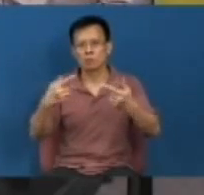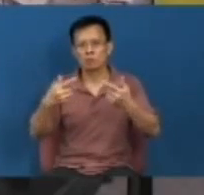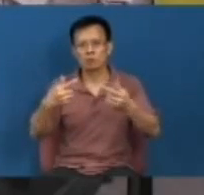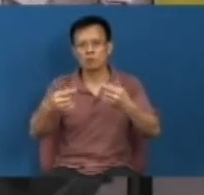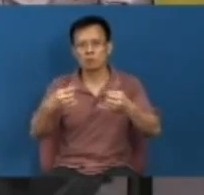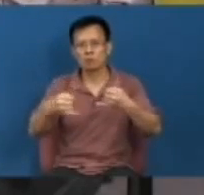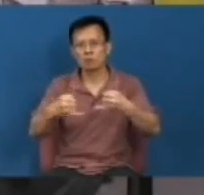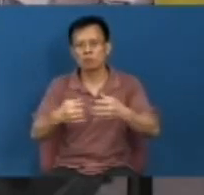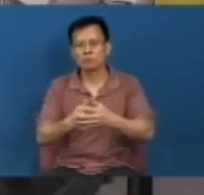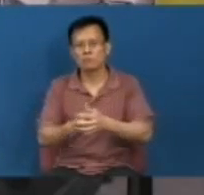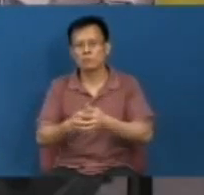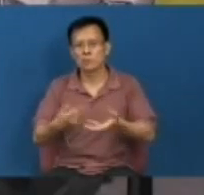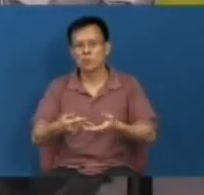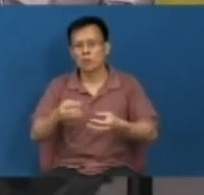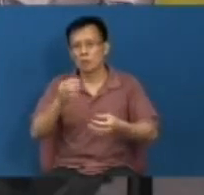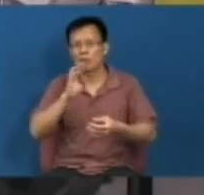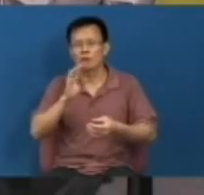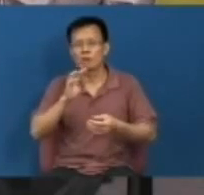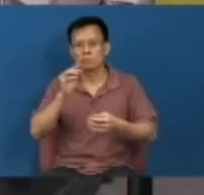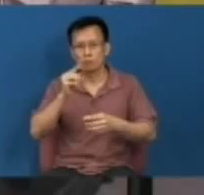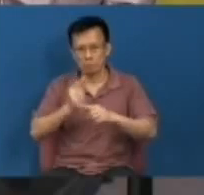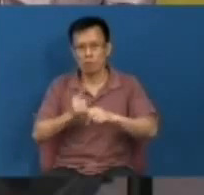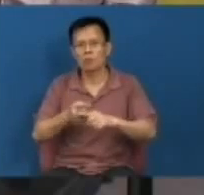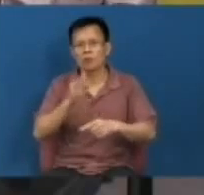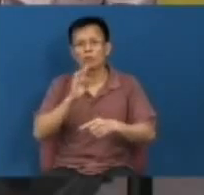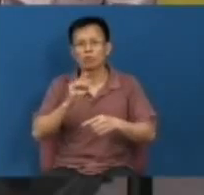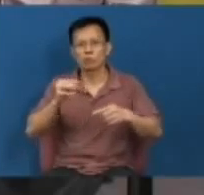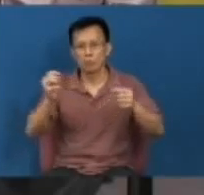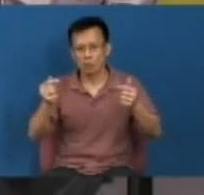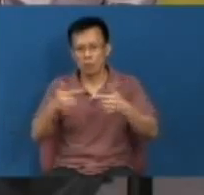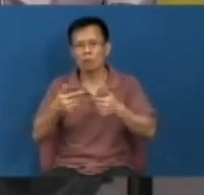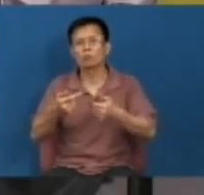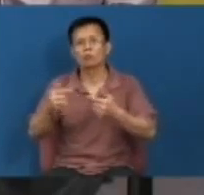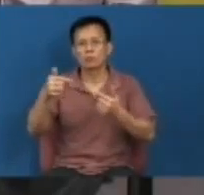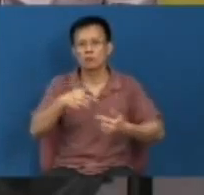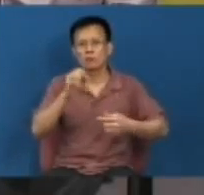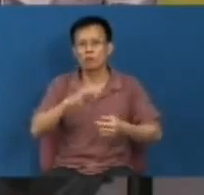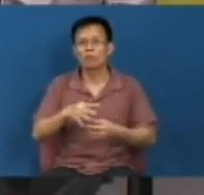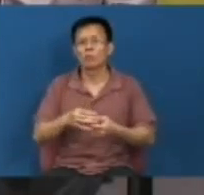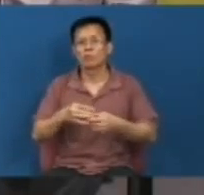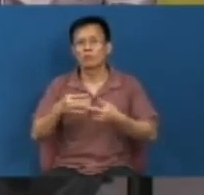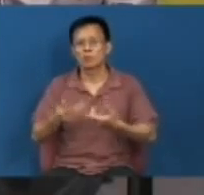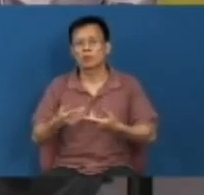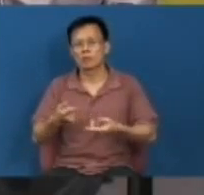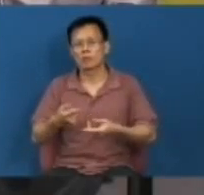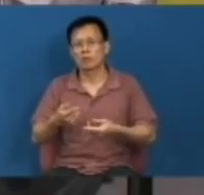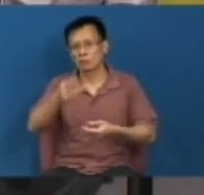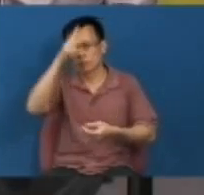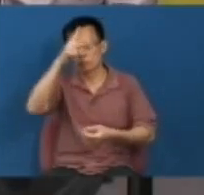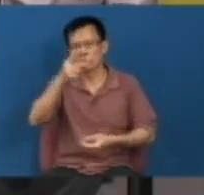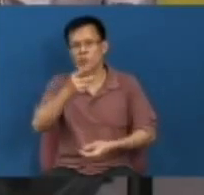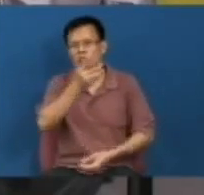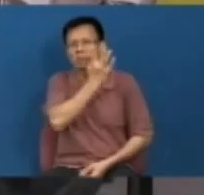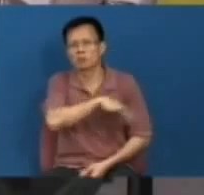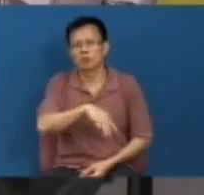賣咗俾佢嘅，或者已經係解決咗個問題嘅。咁就係因為佢都唔願意同你講，佢根本都覺得都唔需要同你